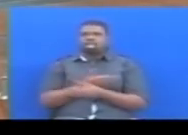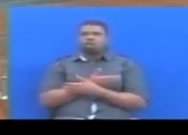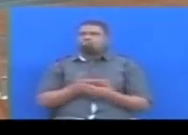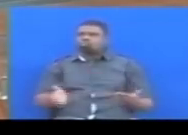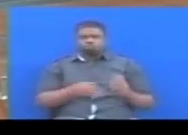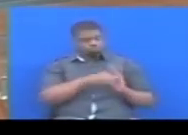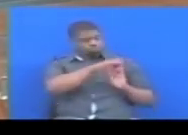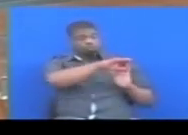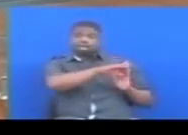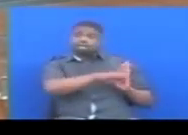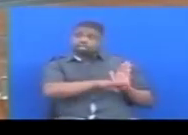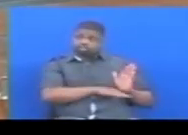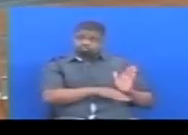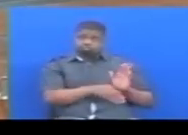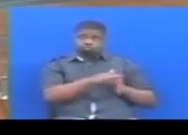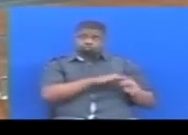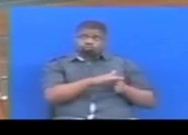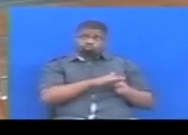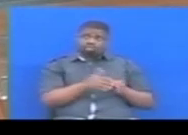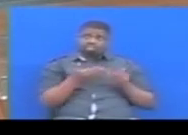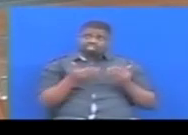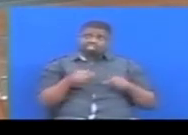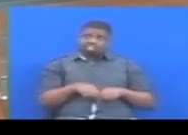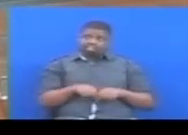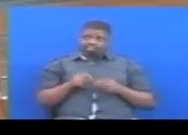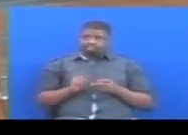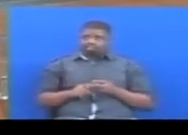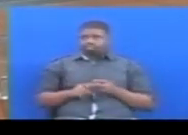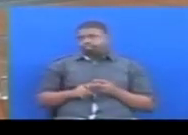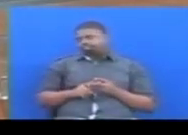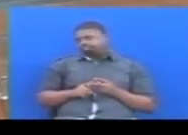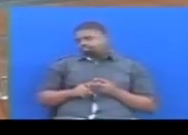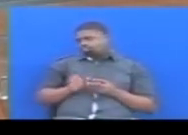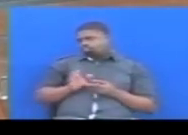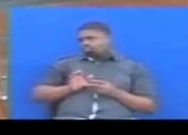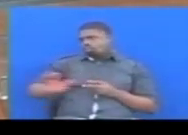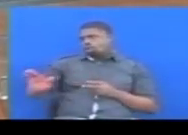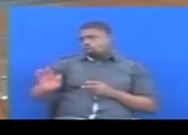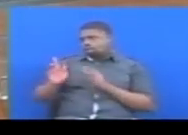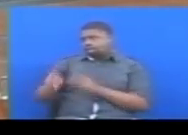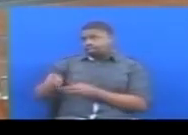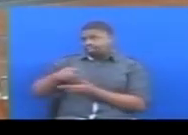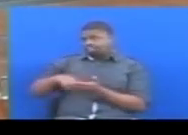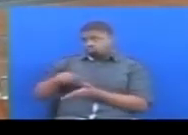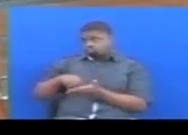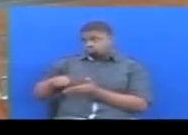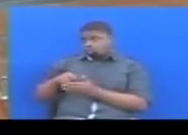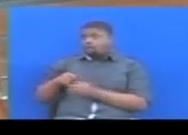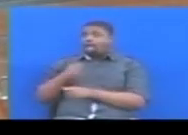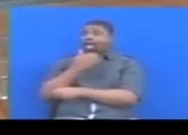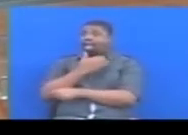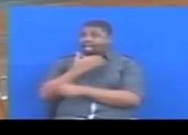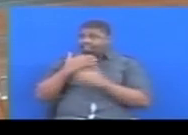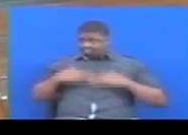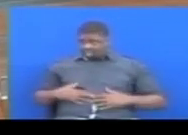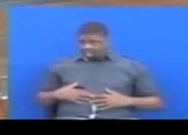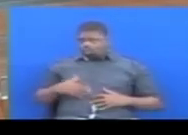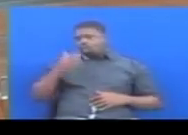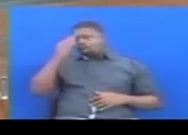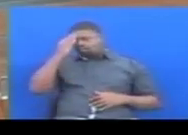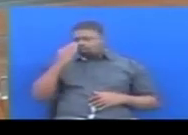Utaratibu ambao tunautumia sasa hivi ni utaratibu wa pull system. Wao kama vituo vya afya wanajua mahitaji ya mbalimbali